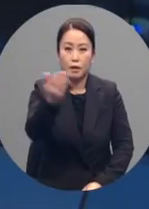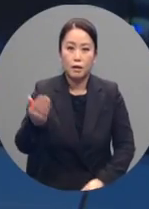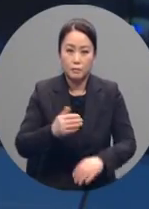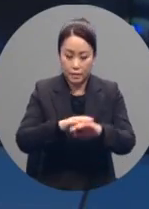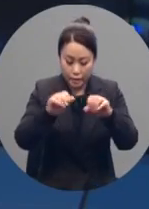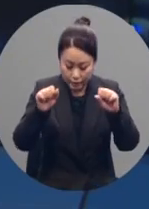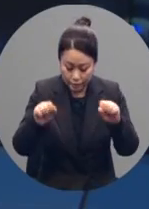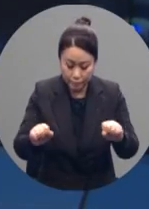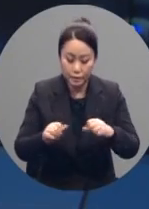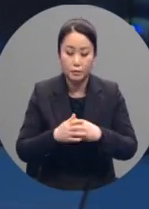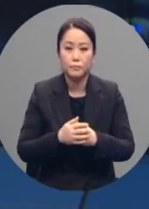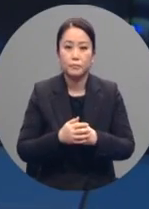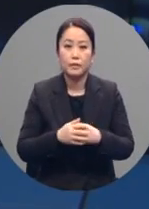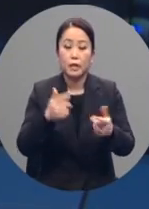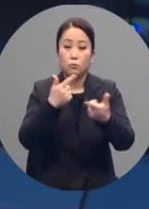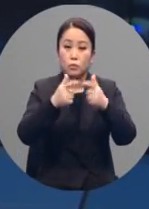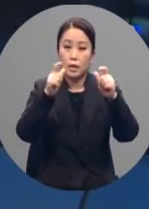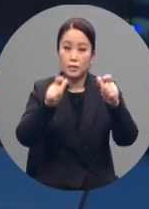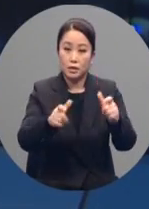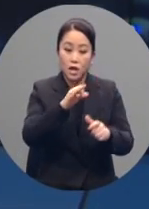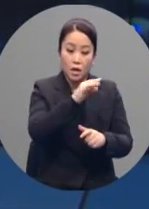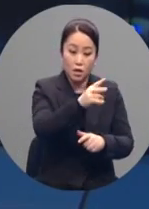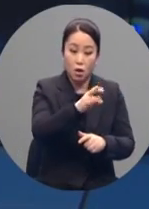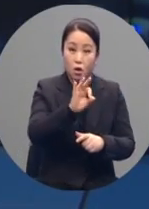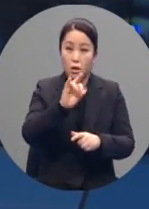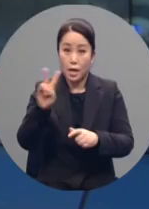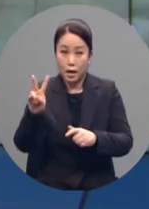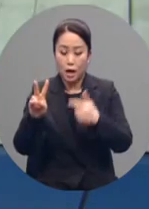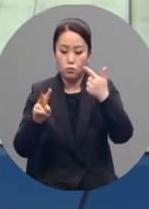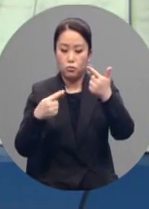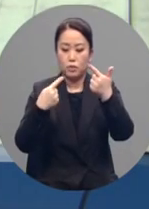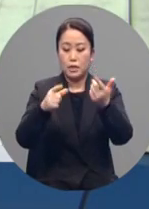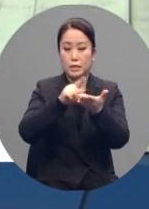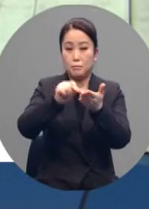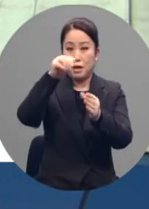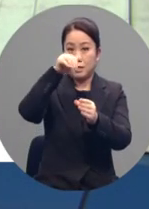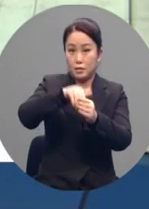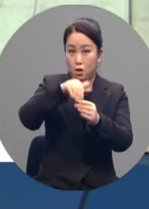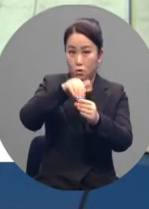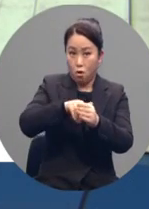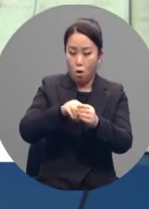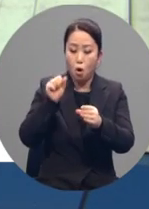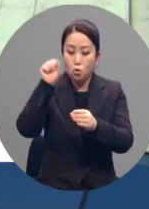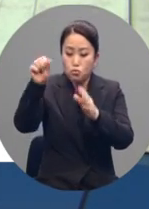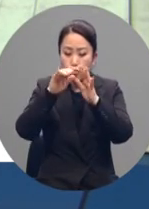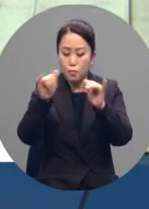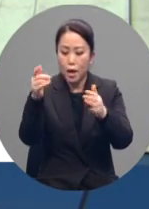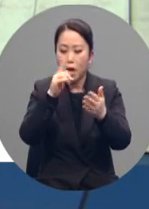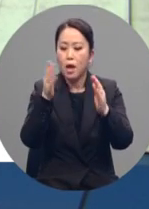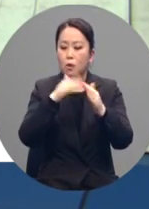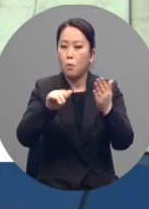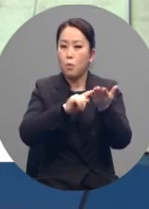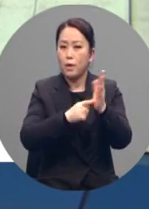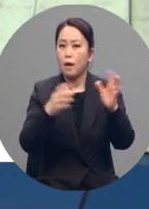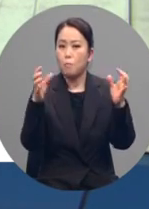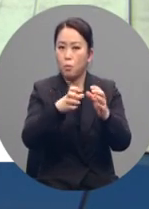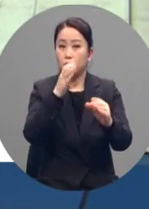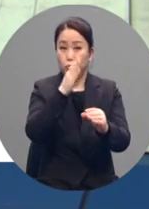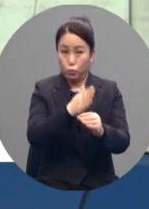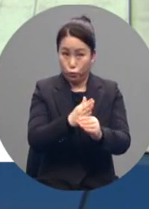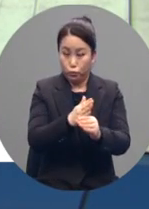여러분 안녕하십니까. 부산 지역 여야가 6.1 지방선거 후보 공모에 나서면서 공천 경쟁의 막이